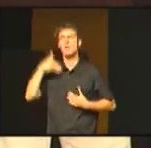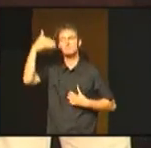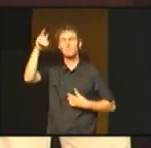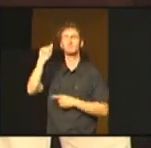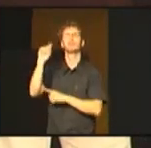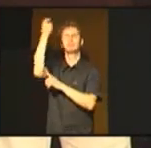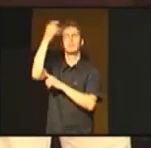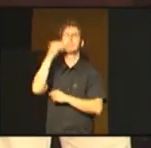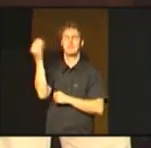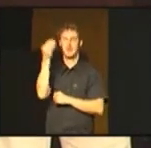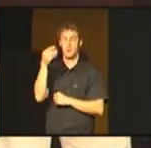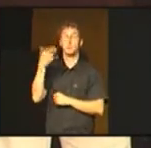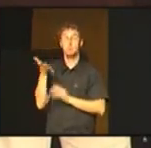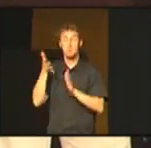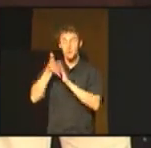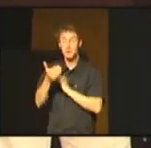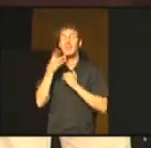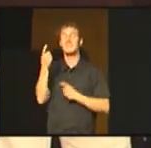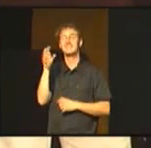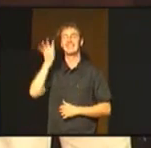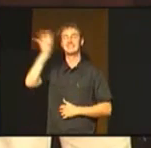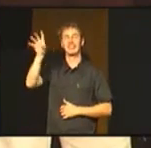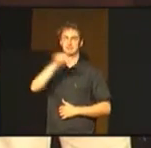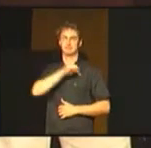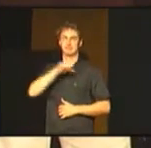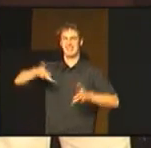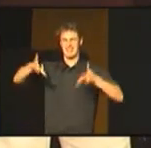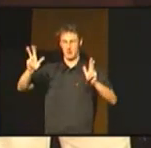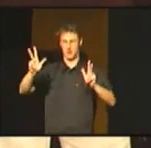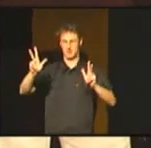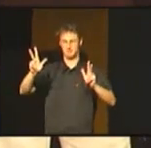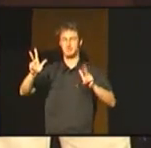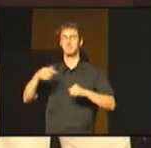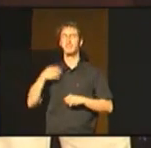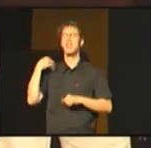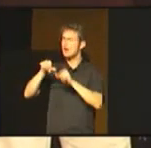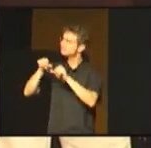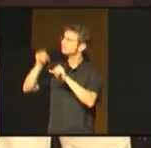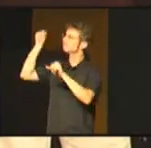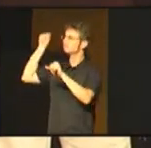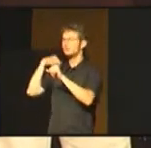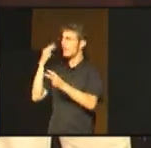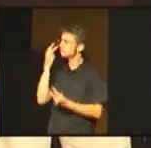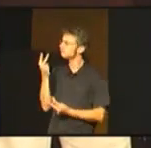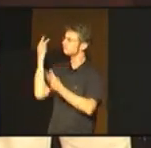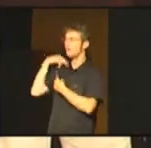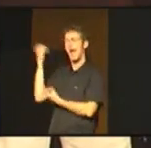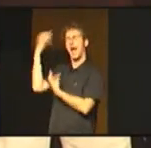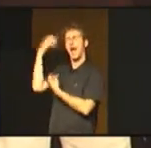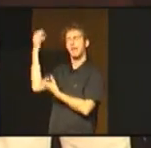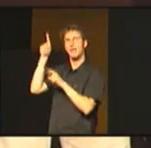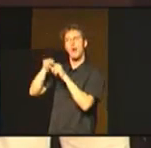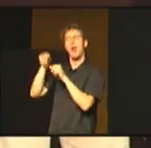un estat lliure és l'instrument necessari. Hem après de l'experiència i de les reflexions dels que ens